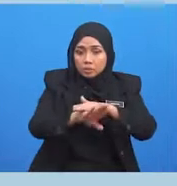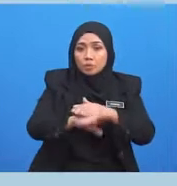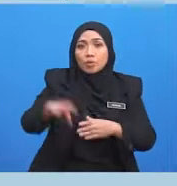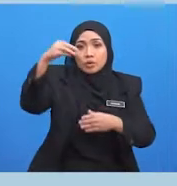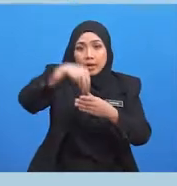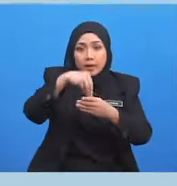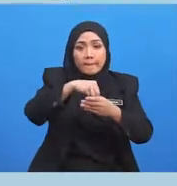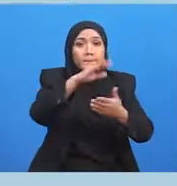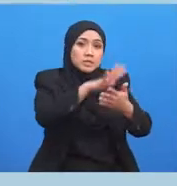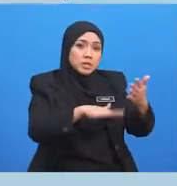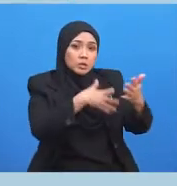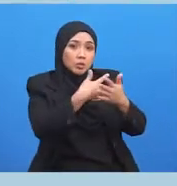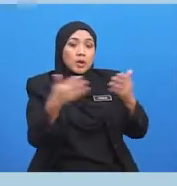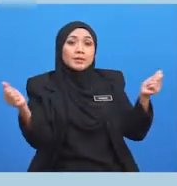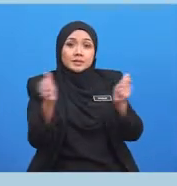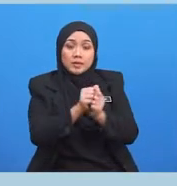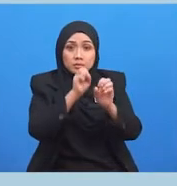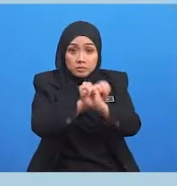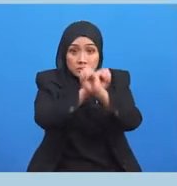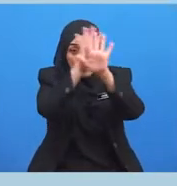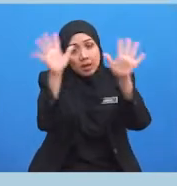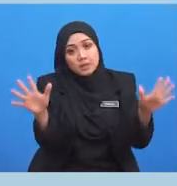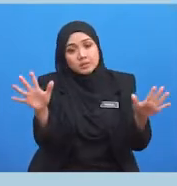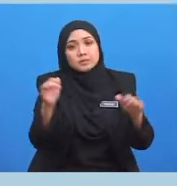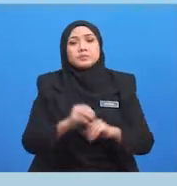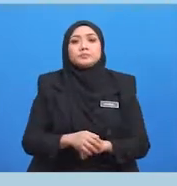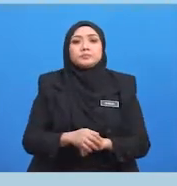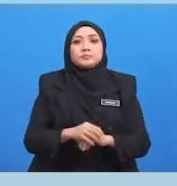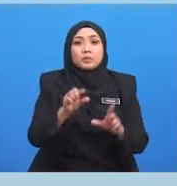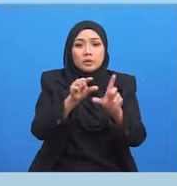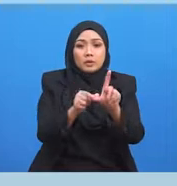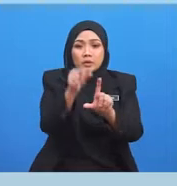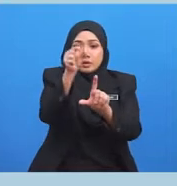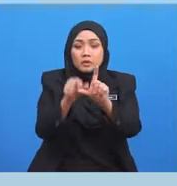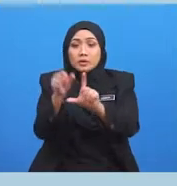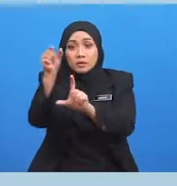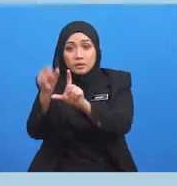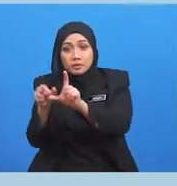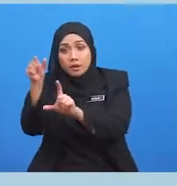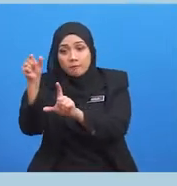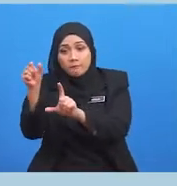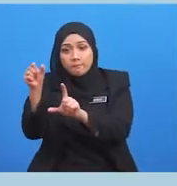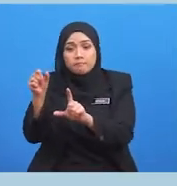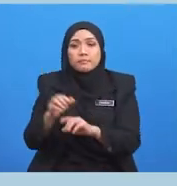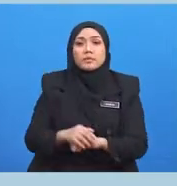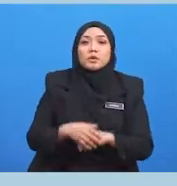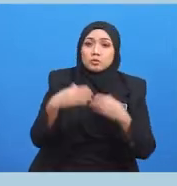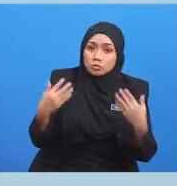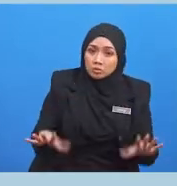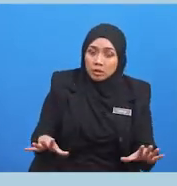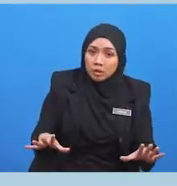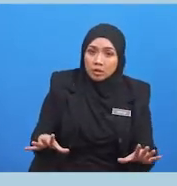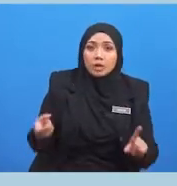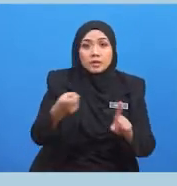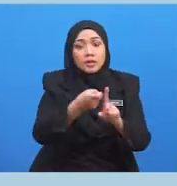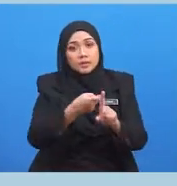dipersembahkan dengan jelas. Ini merupakan graf bar yang telah dibina